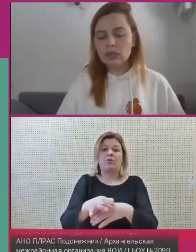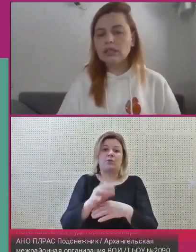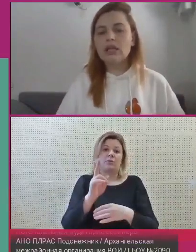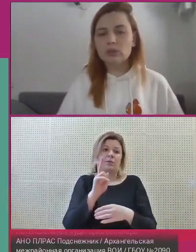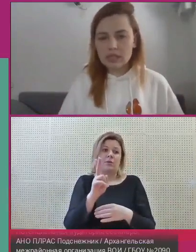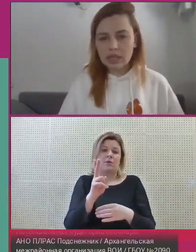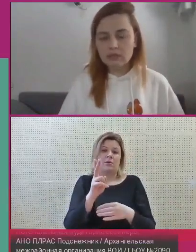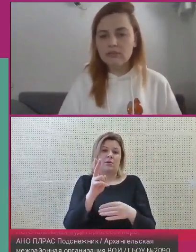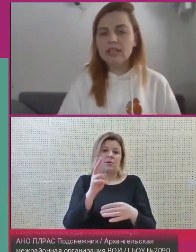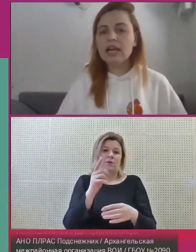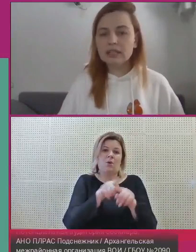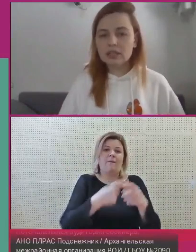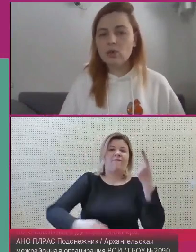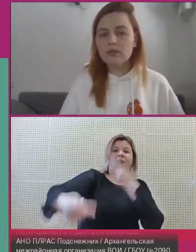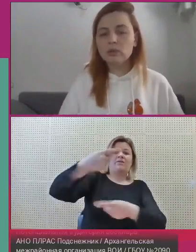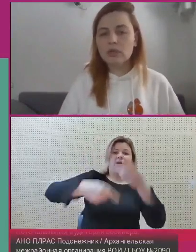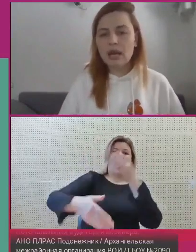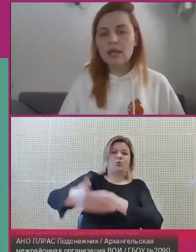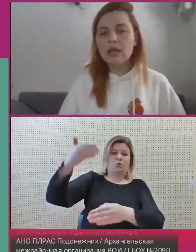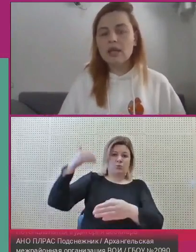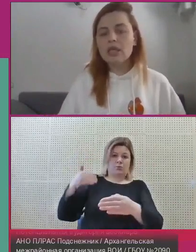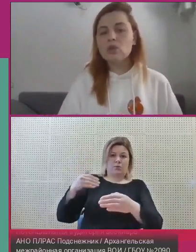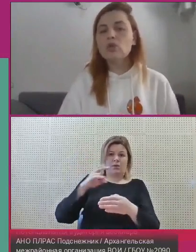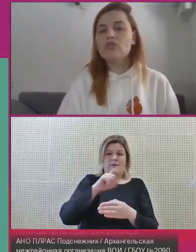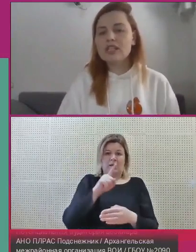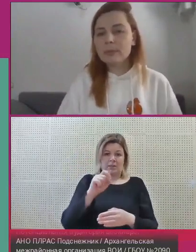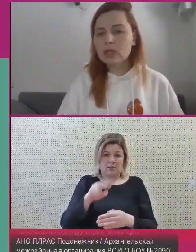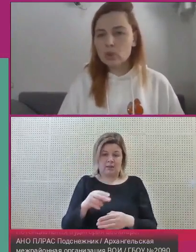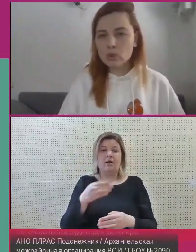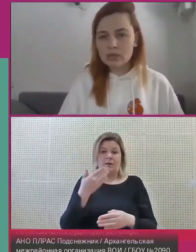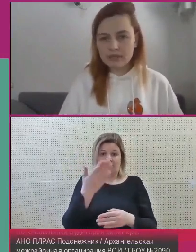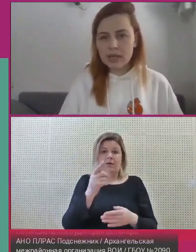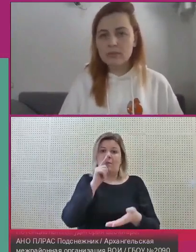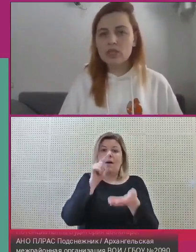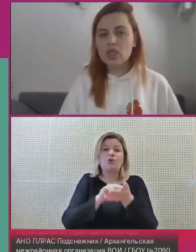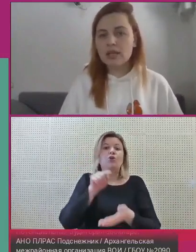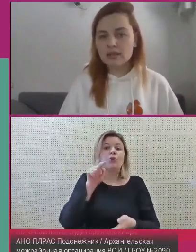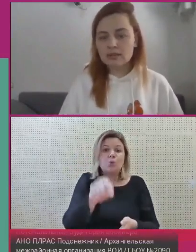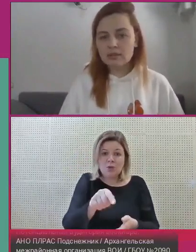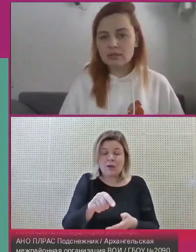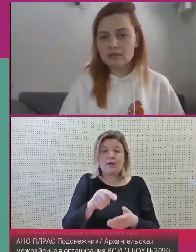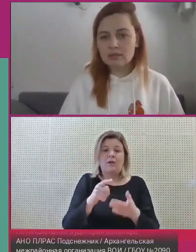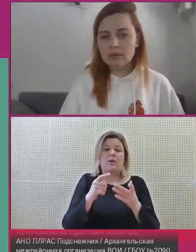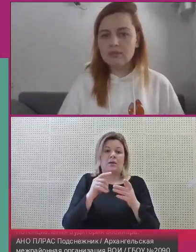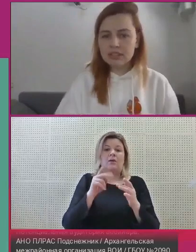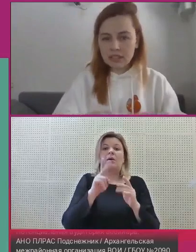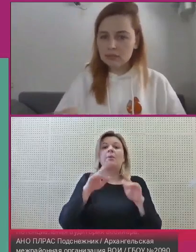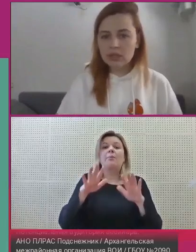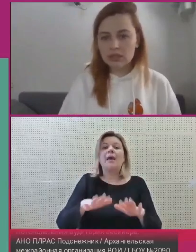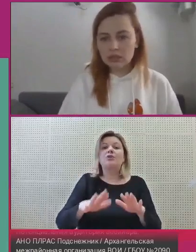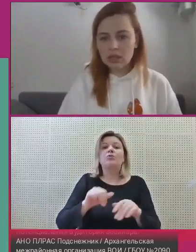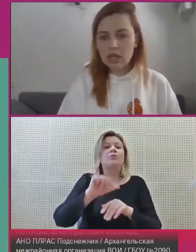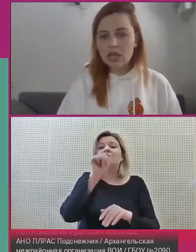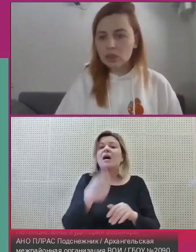такой к откату назад. Вот вы откатитесь ровно туда, насколько у вас было ресурсов в самом начале, всех